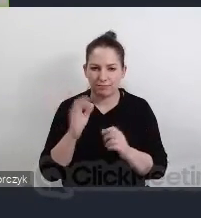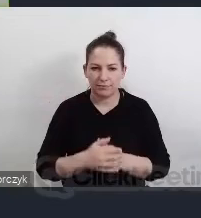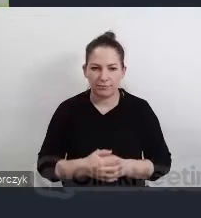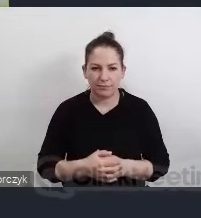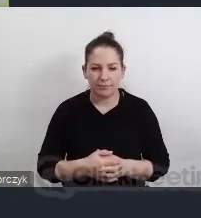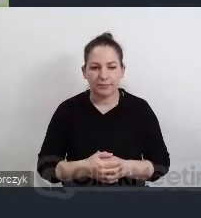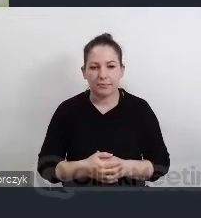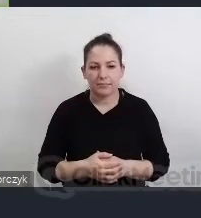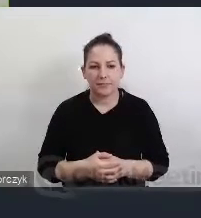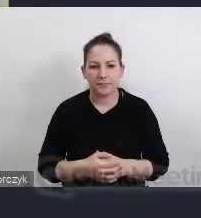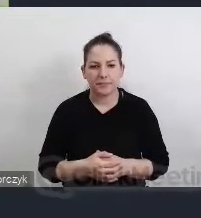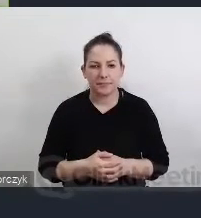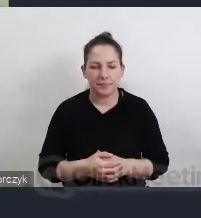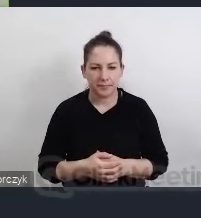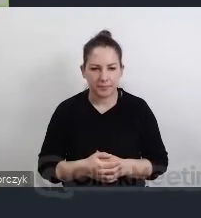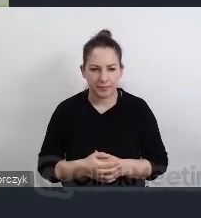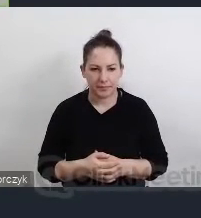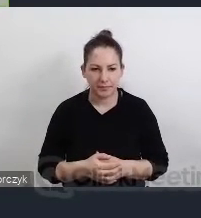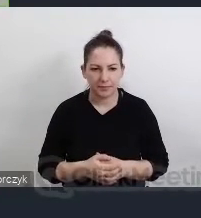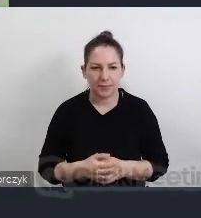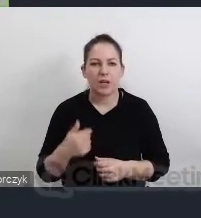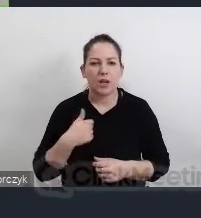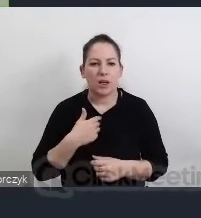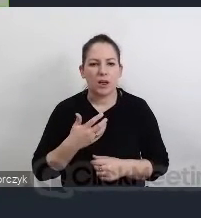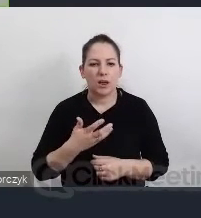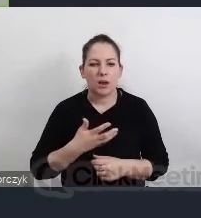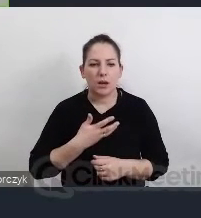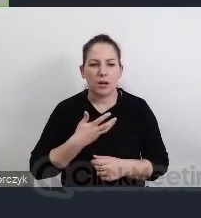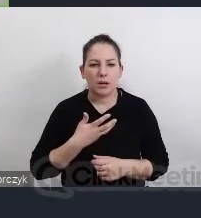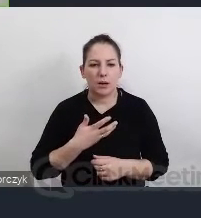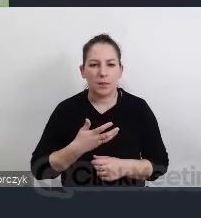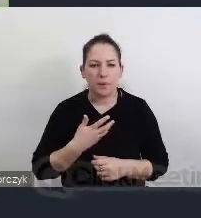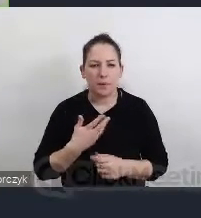Swoją drogą pracujemy nad tym, żeby trochę